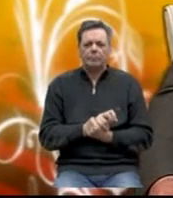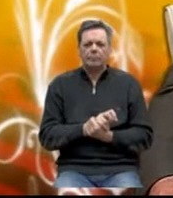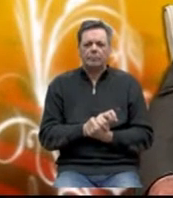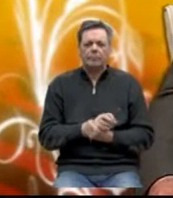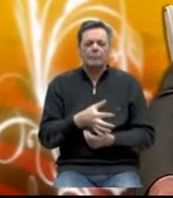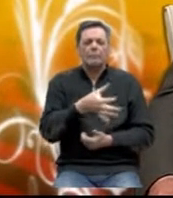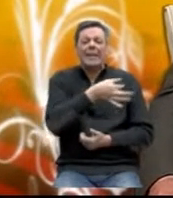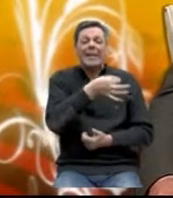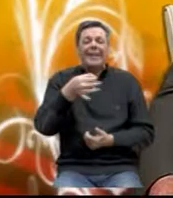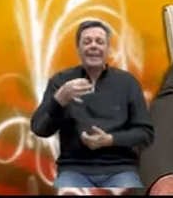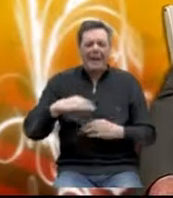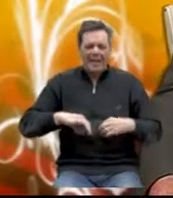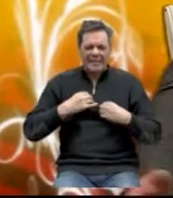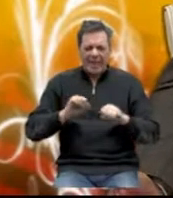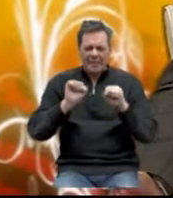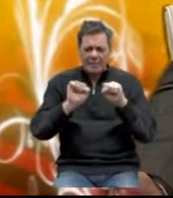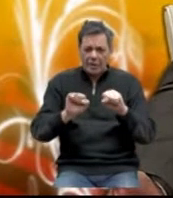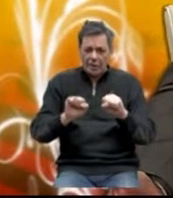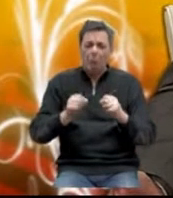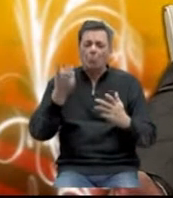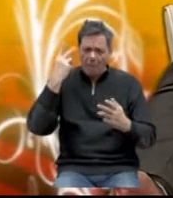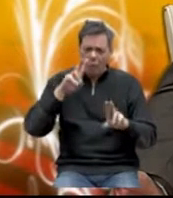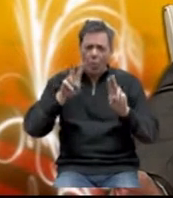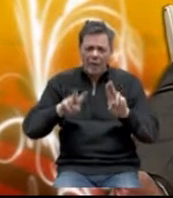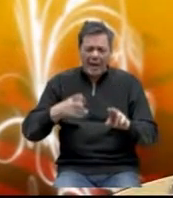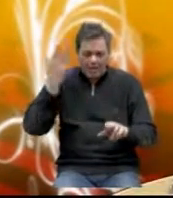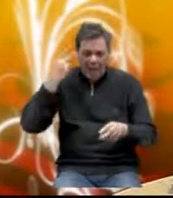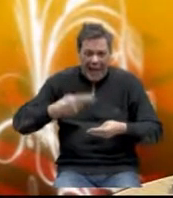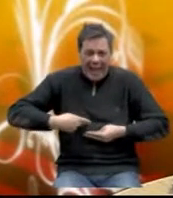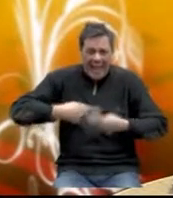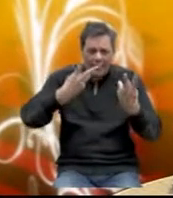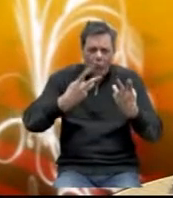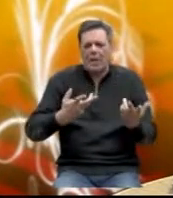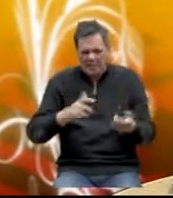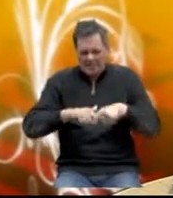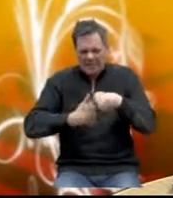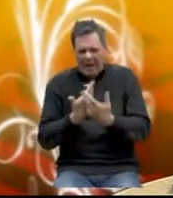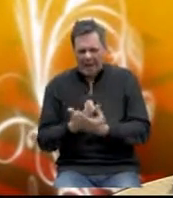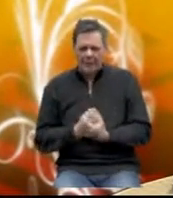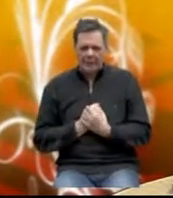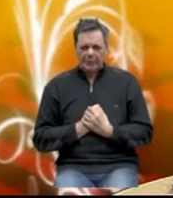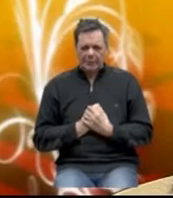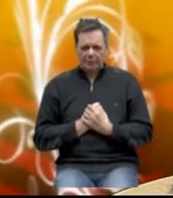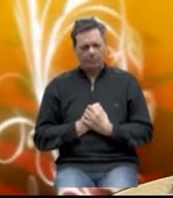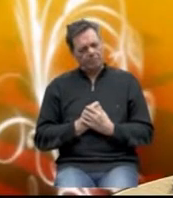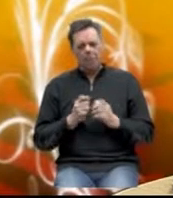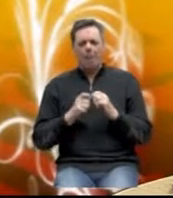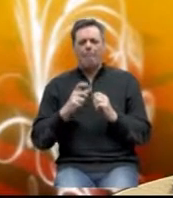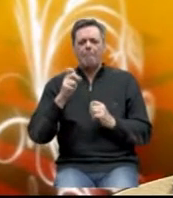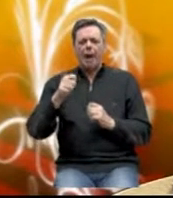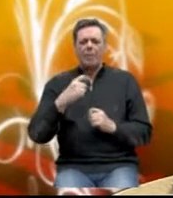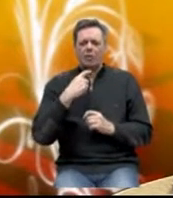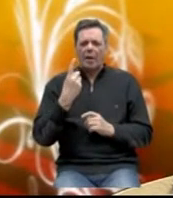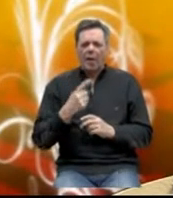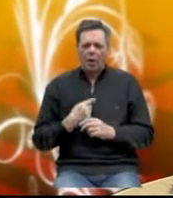praktično idealne zdravstvene zaštite, nego je bila izvozni produkt. Da. Vidjeli ste u prilogu i rekao je gospodin gradonačelnik Bandić,